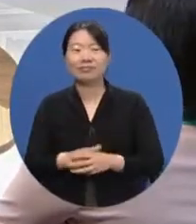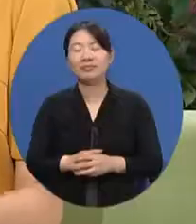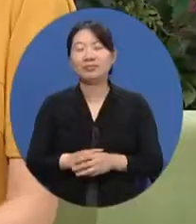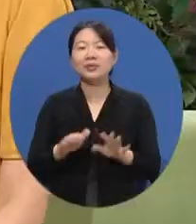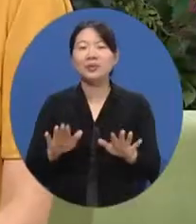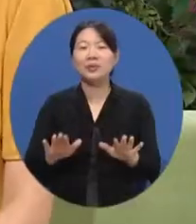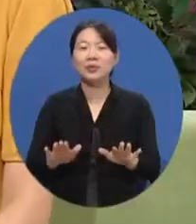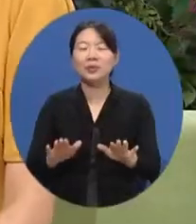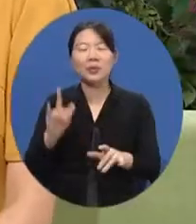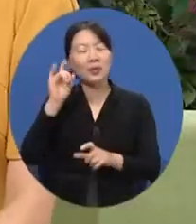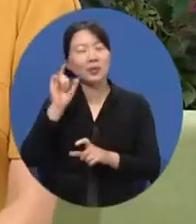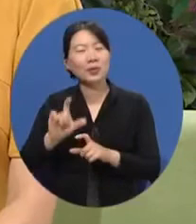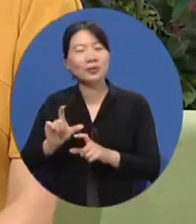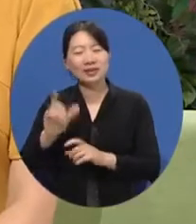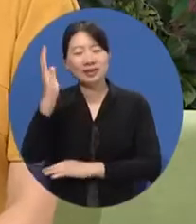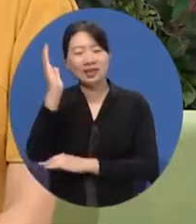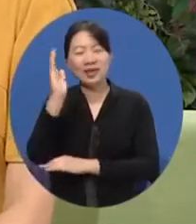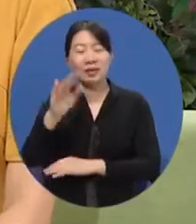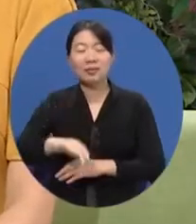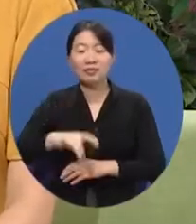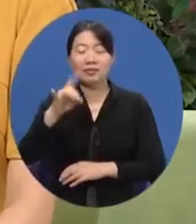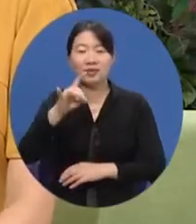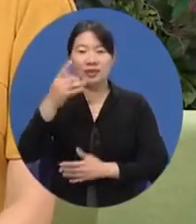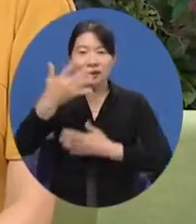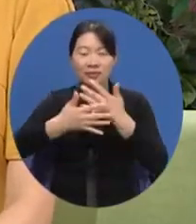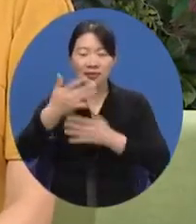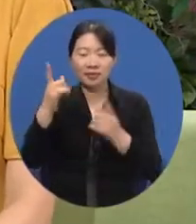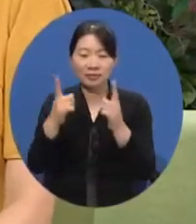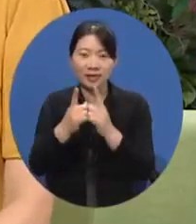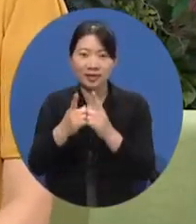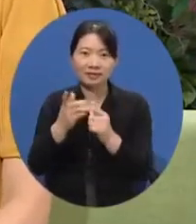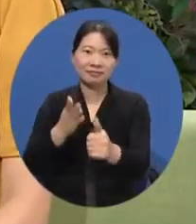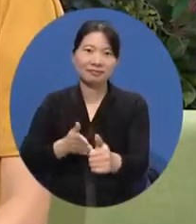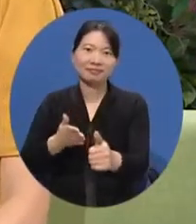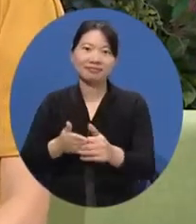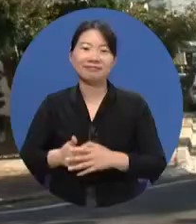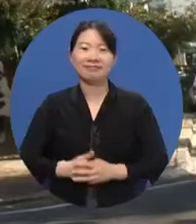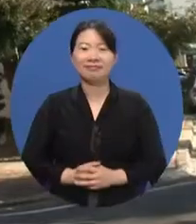자, 오늘의 고민 사연부터 먼저 화면으로 만나보시죠.